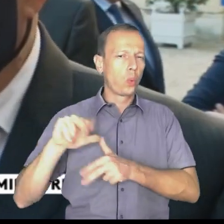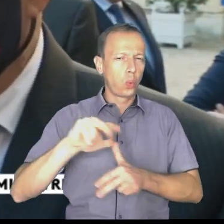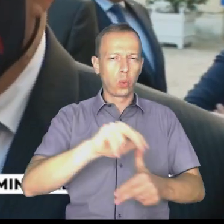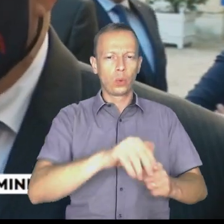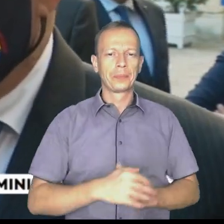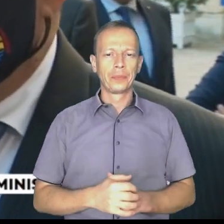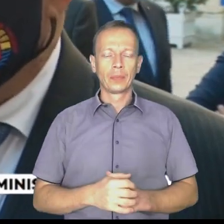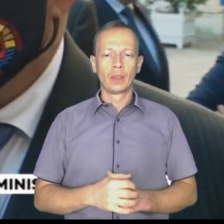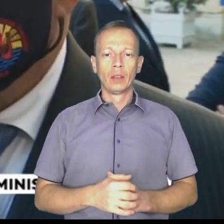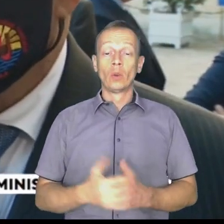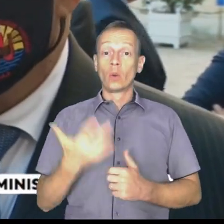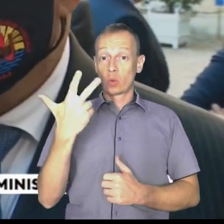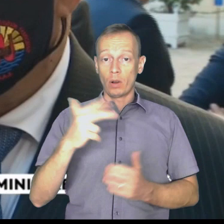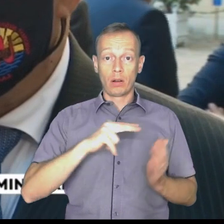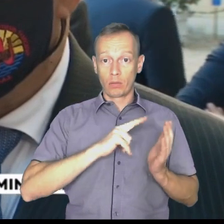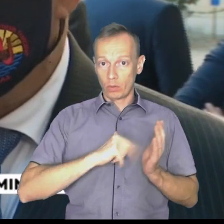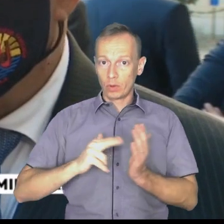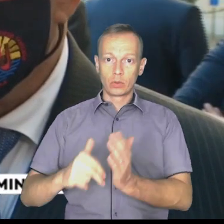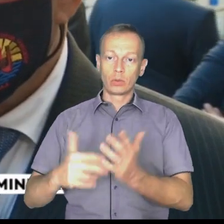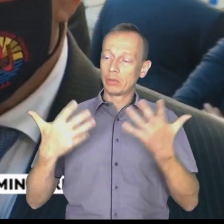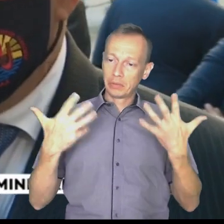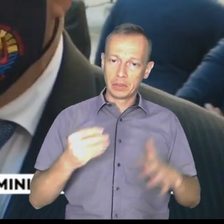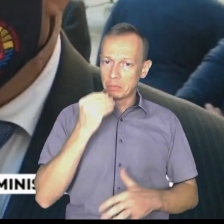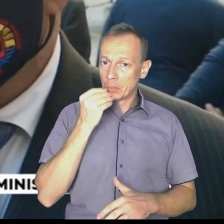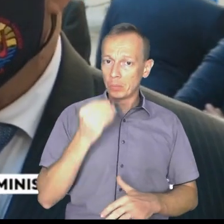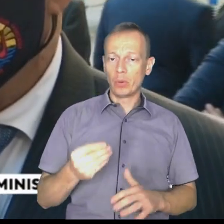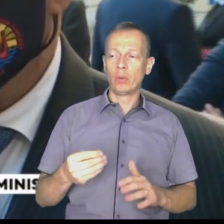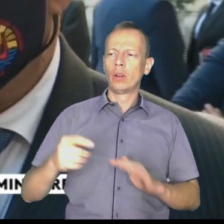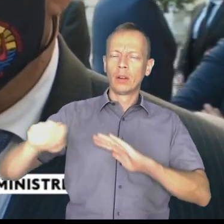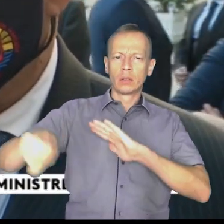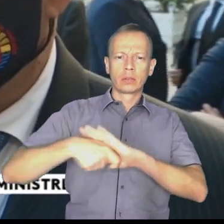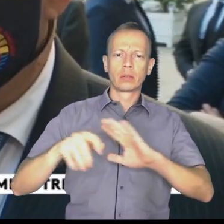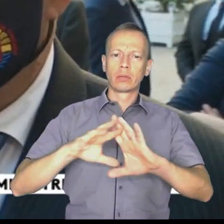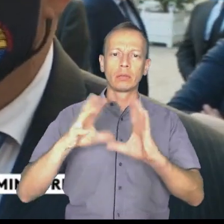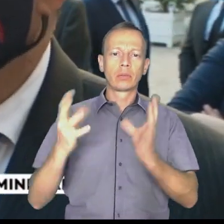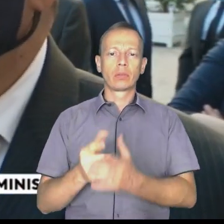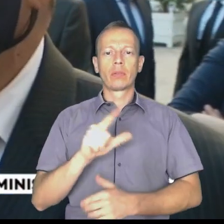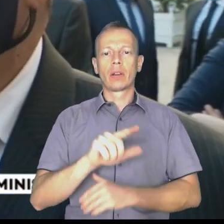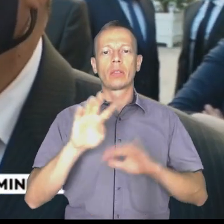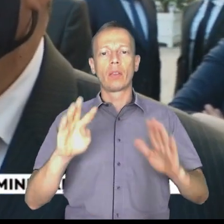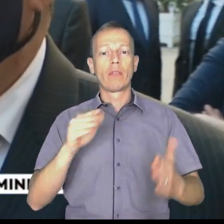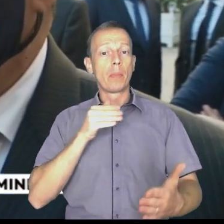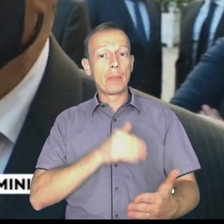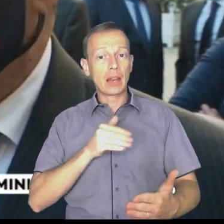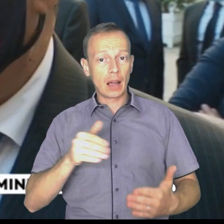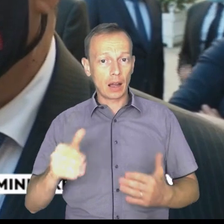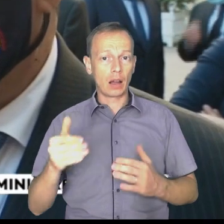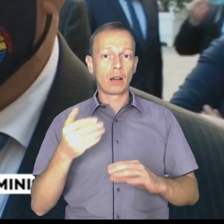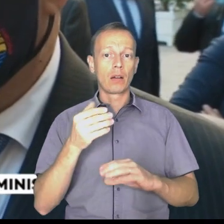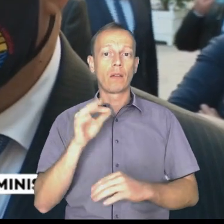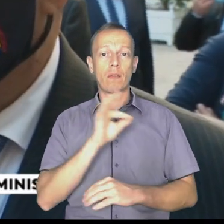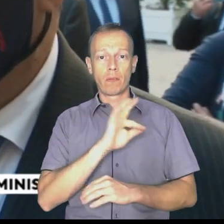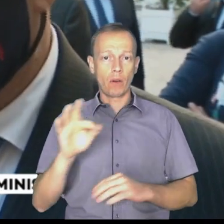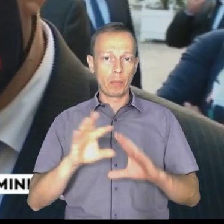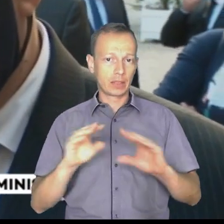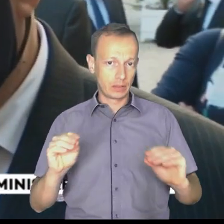c'est 3 conventions qui représentent un investissement d'environ 29 milliards de francs